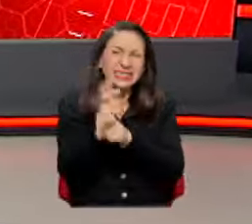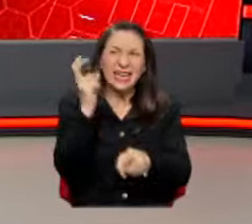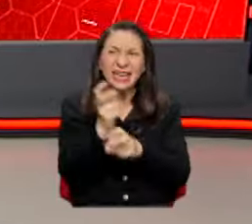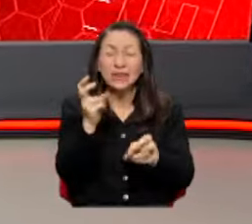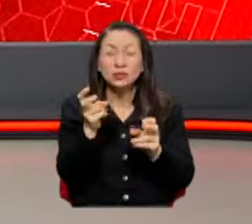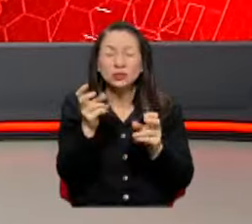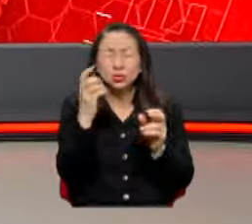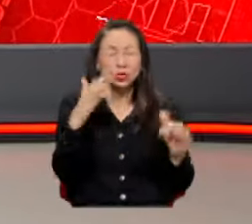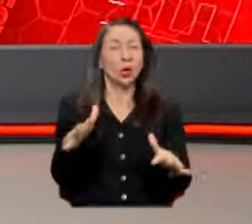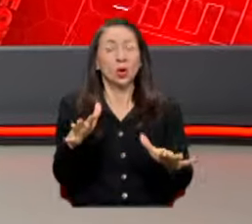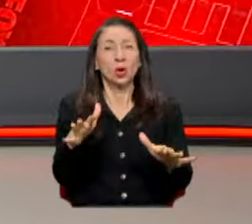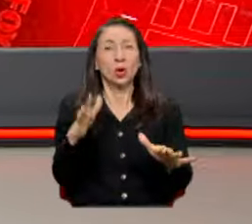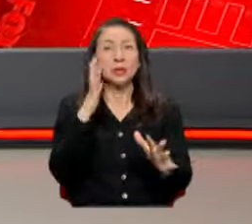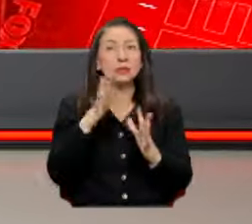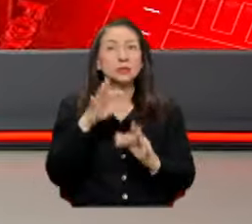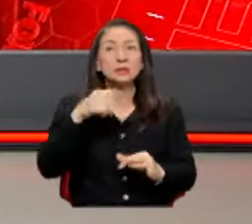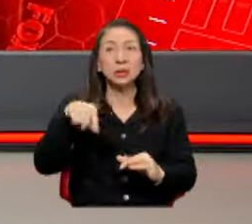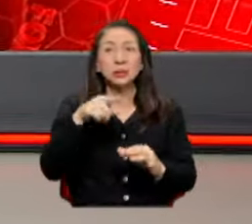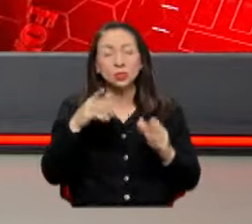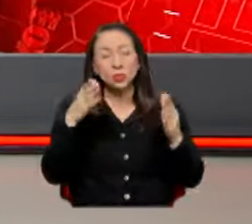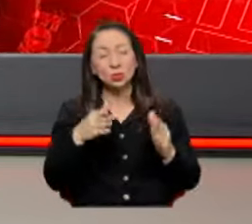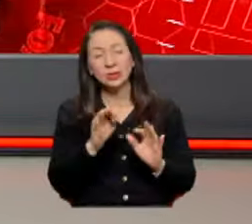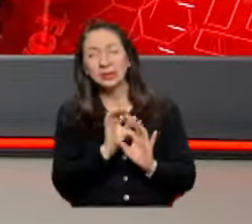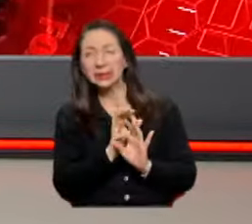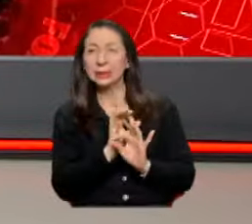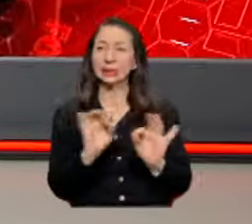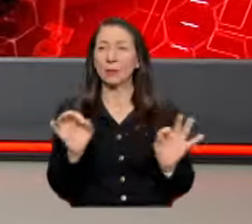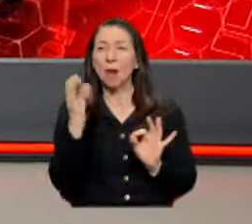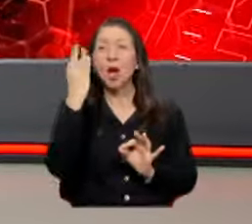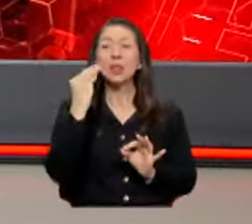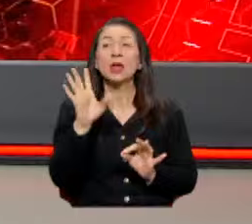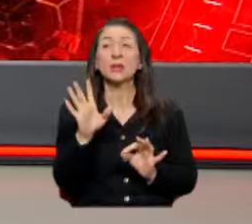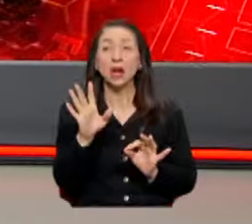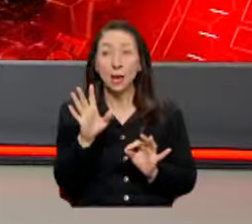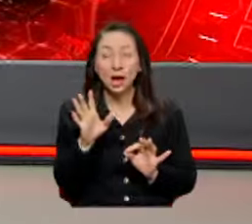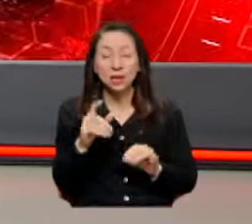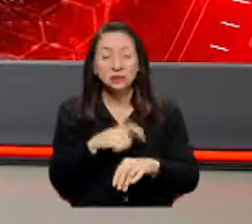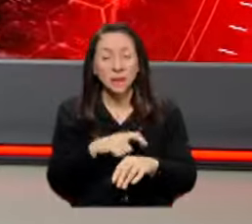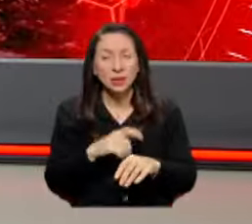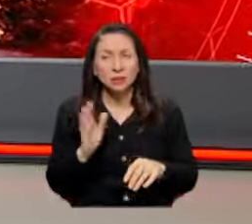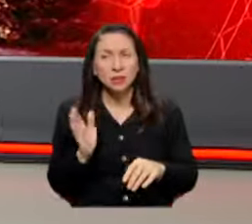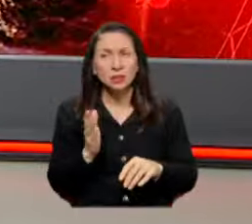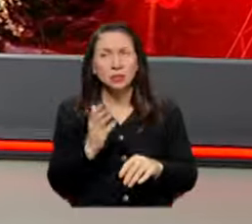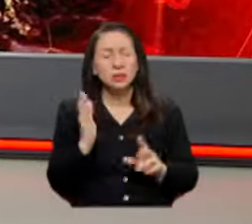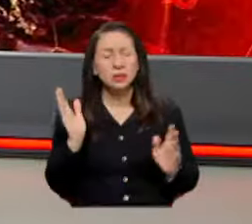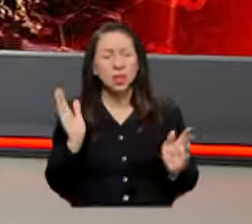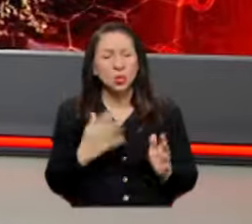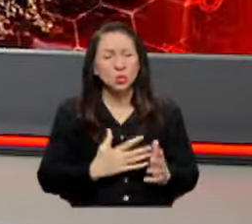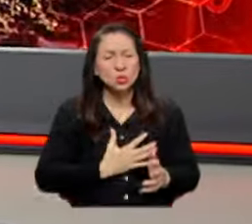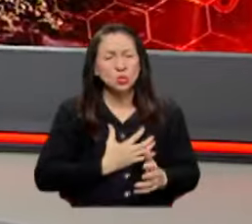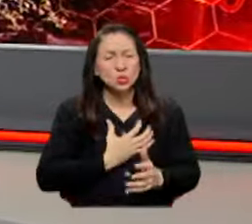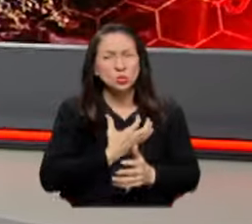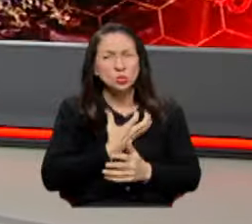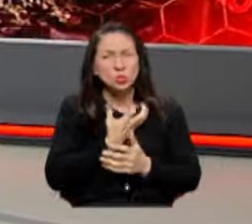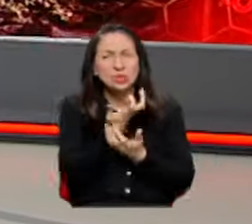şokuyla insanlar durumu tam olarak anlayamadılar ama geçen zamanda acılar daha